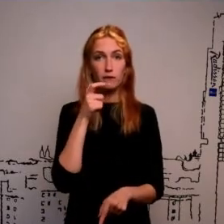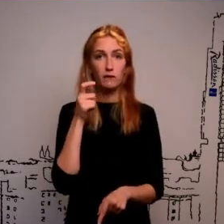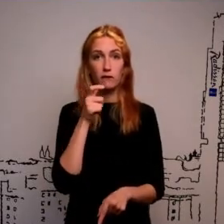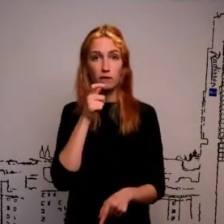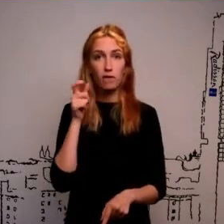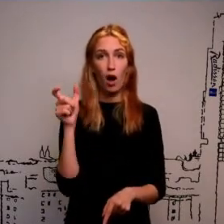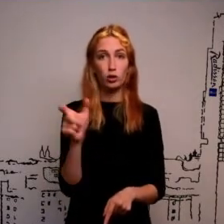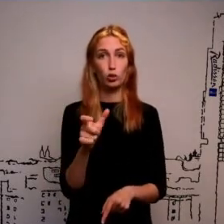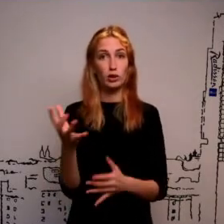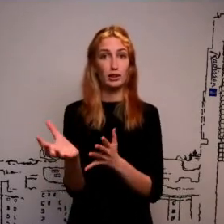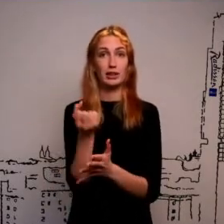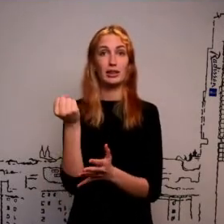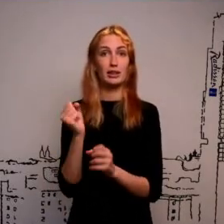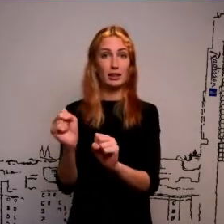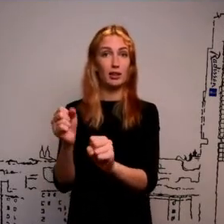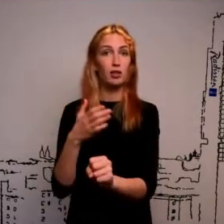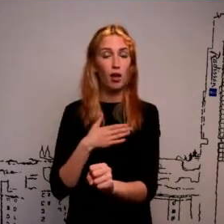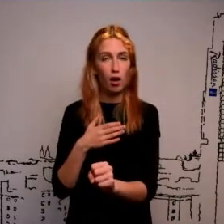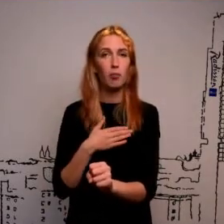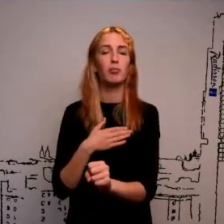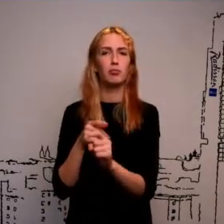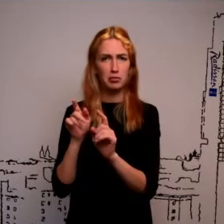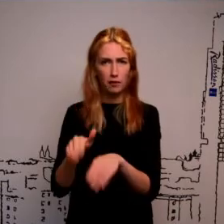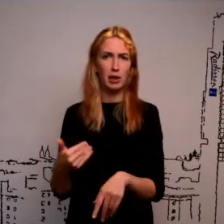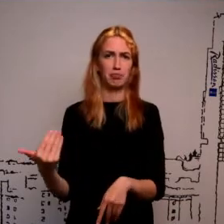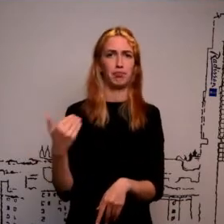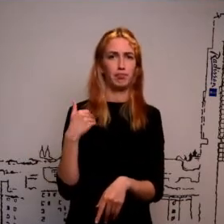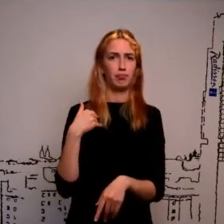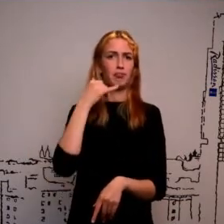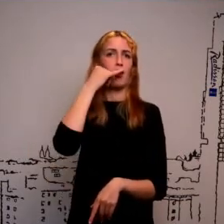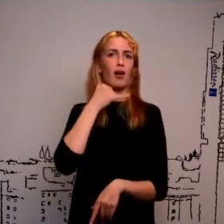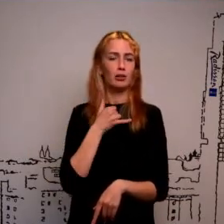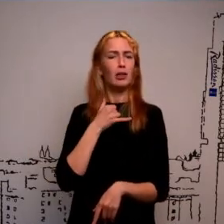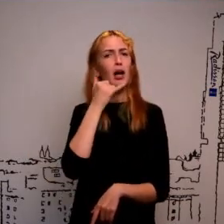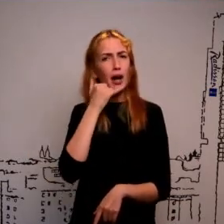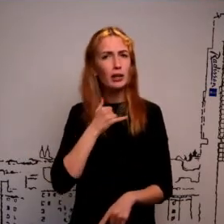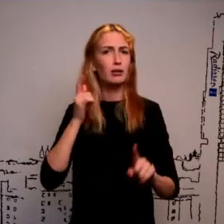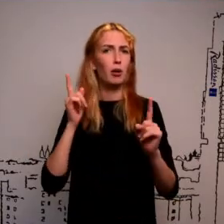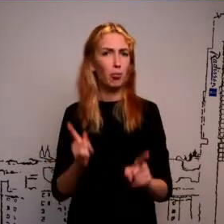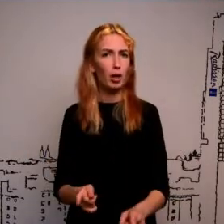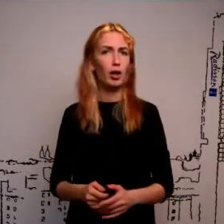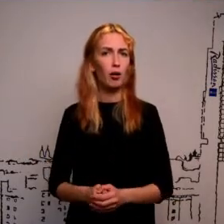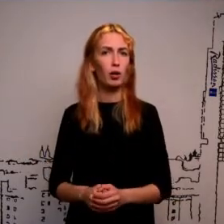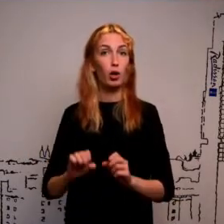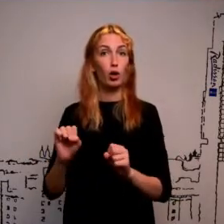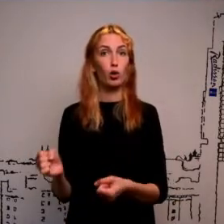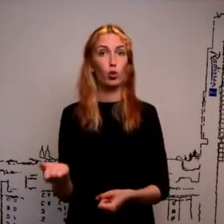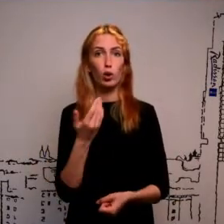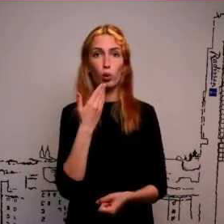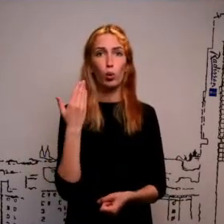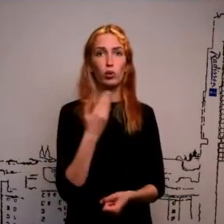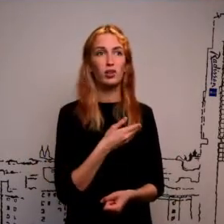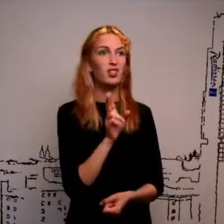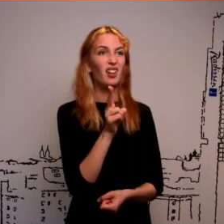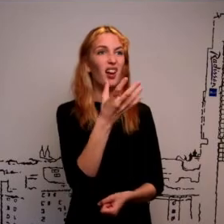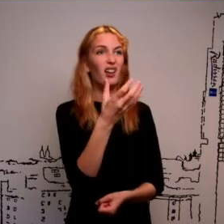saada, et ikka võib helistada ja peab helistama ja kui sa küsid, et kelle käes siis